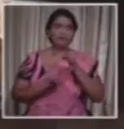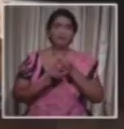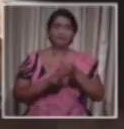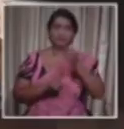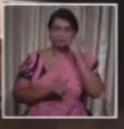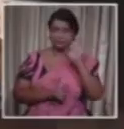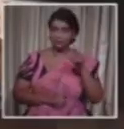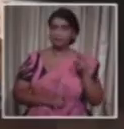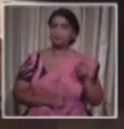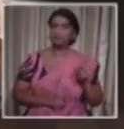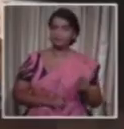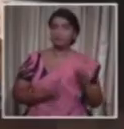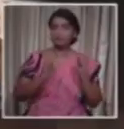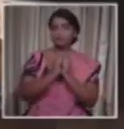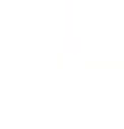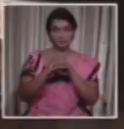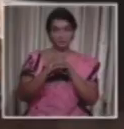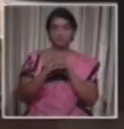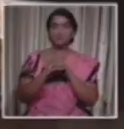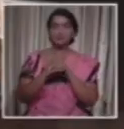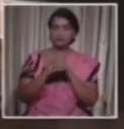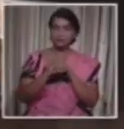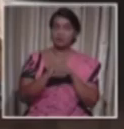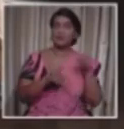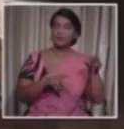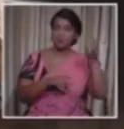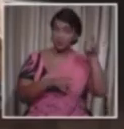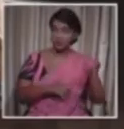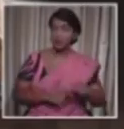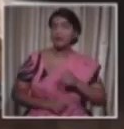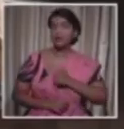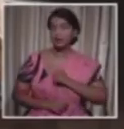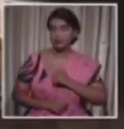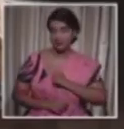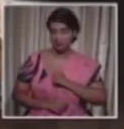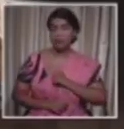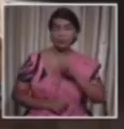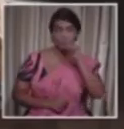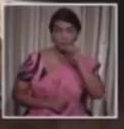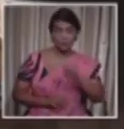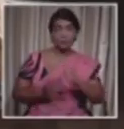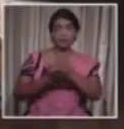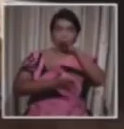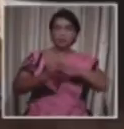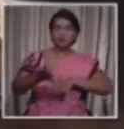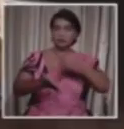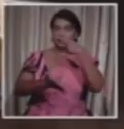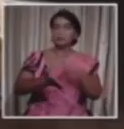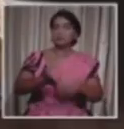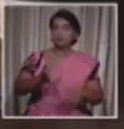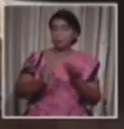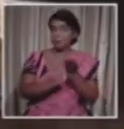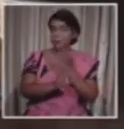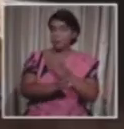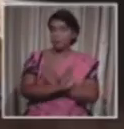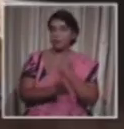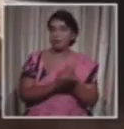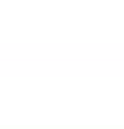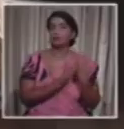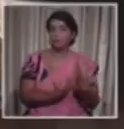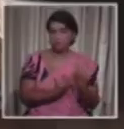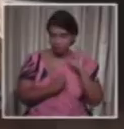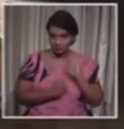ජනාධිපති ධුරයේ සේවය කිරීමට එතුමා කැමැති බවට ලිඛිත එකඟත්වයක් කලින් ලබා ගත යුතු